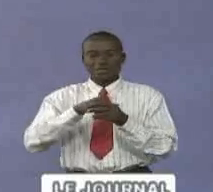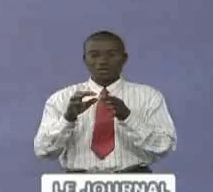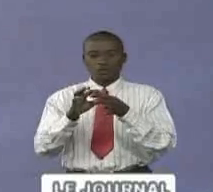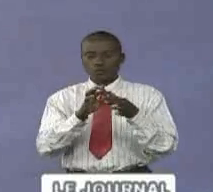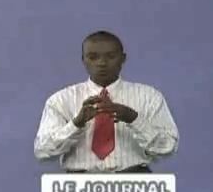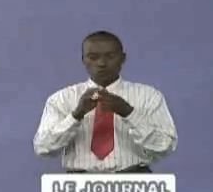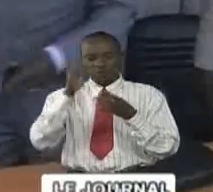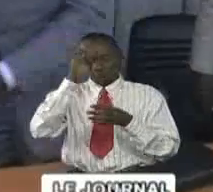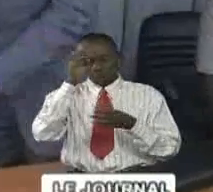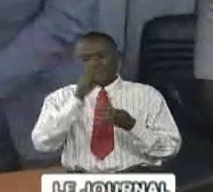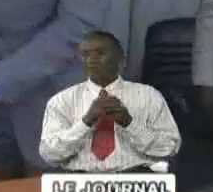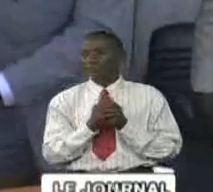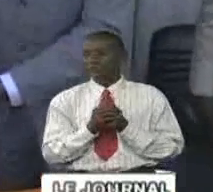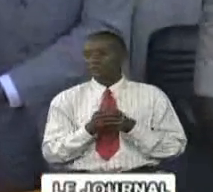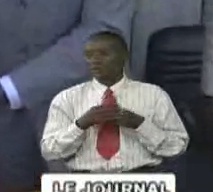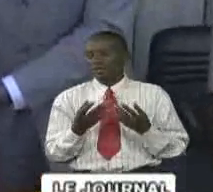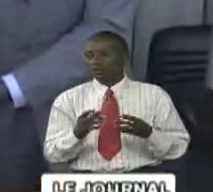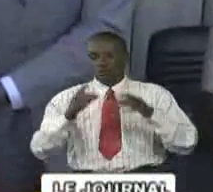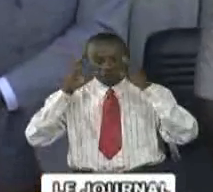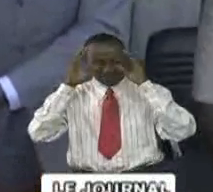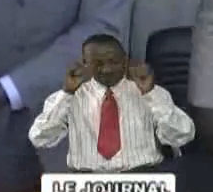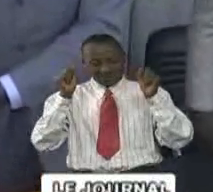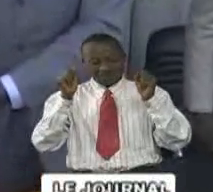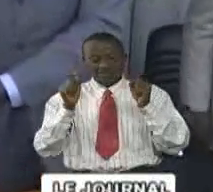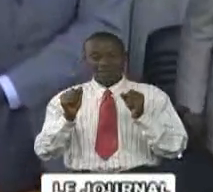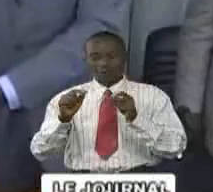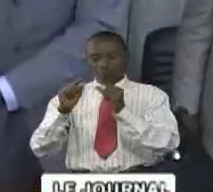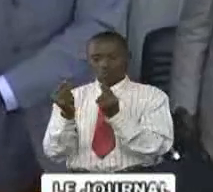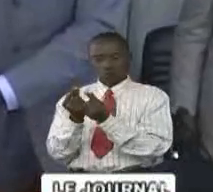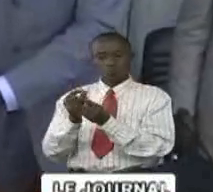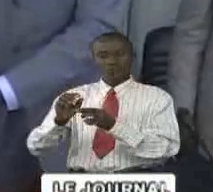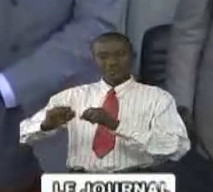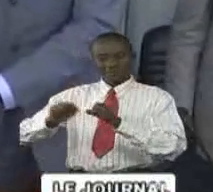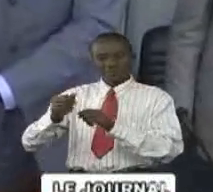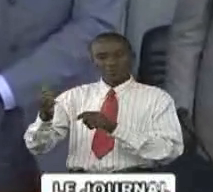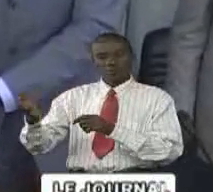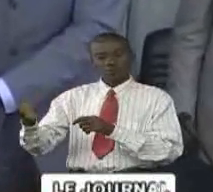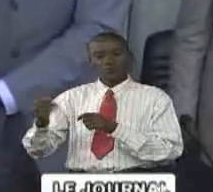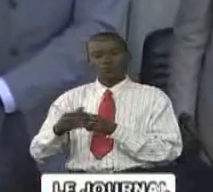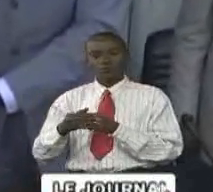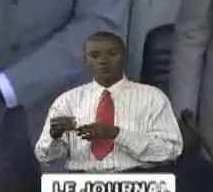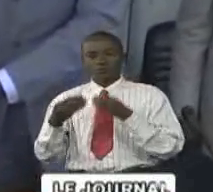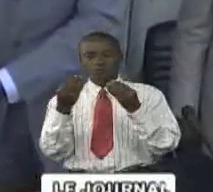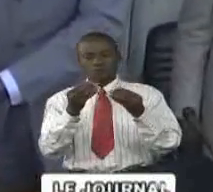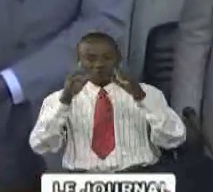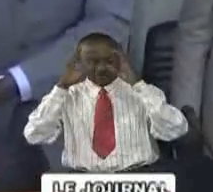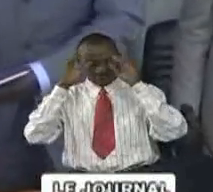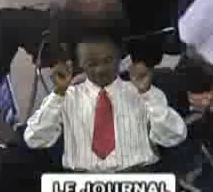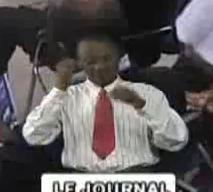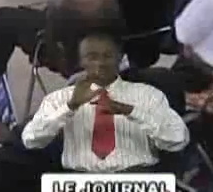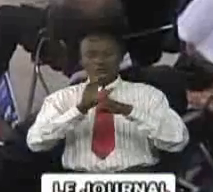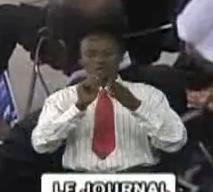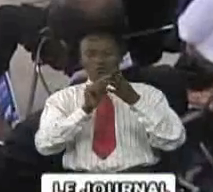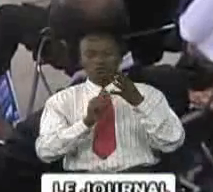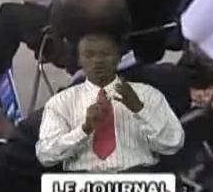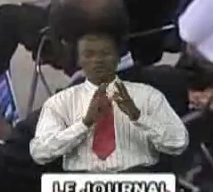il était question pour le président du comité de suivi du dit concours de remettre au président de la Cour des comptes le rapport